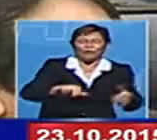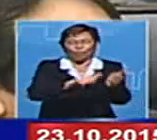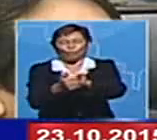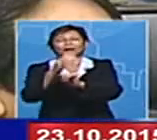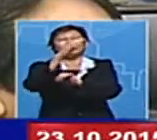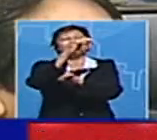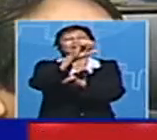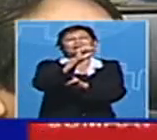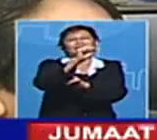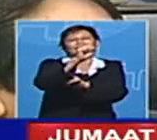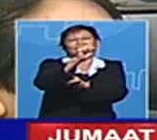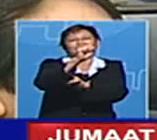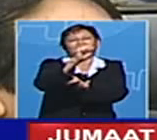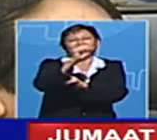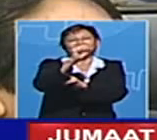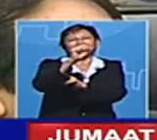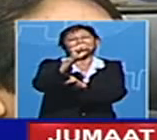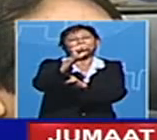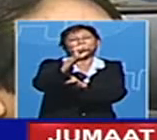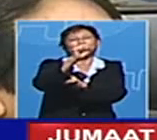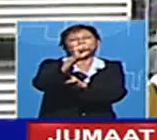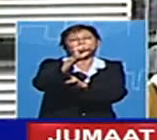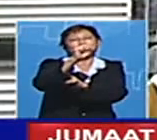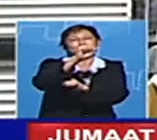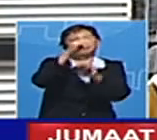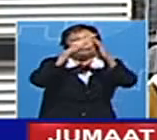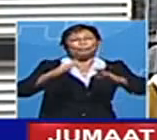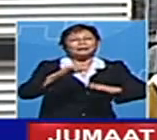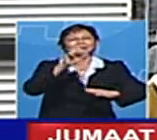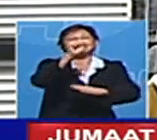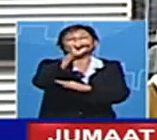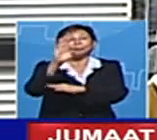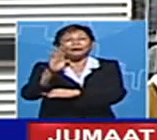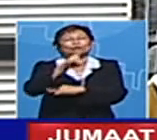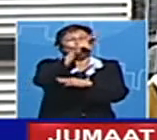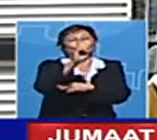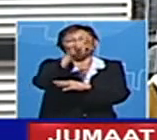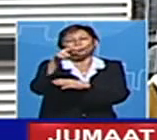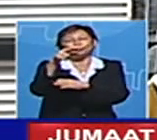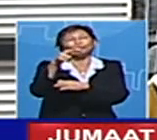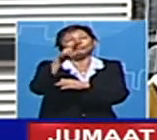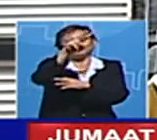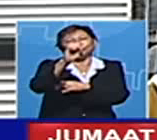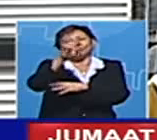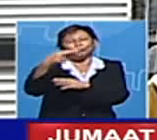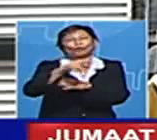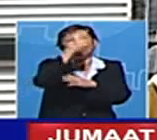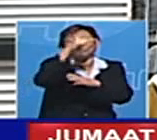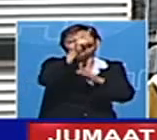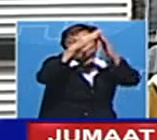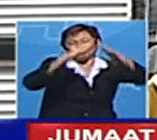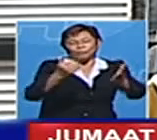Perumahan negara berhad dengan pemberian subsidi r20,000 bagi seunit rumah dengan